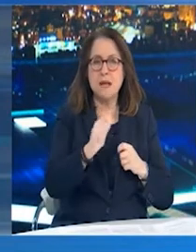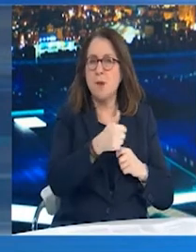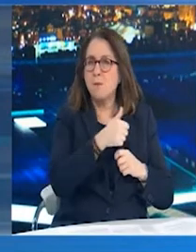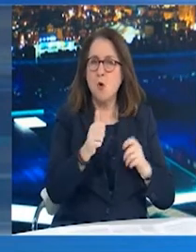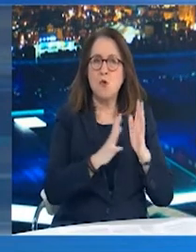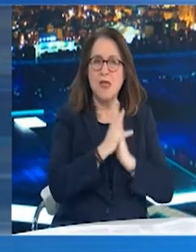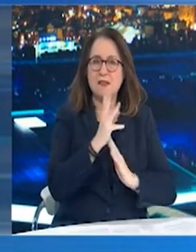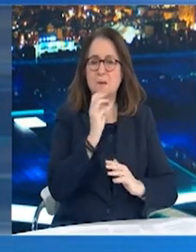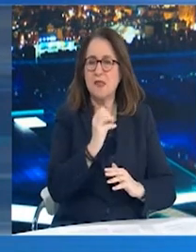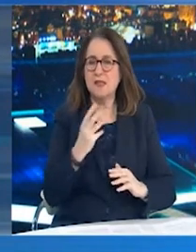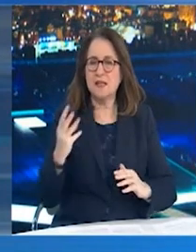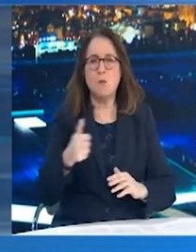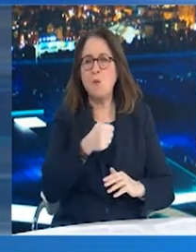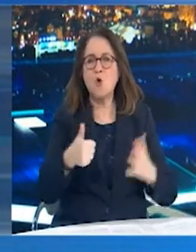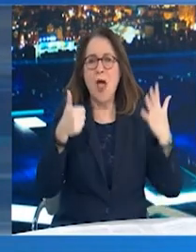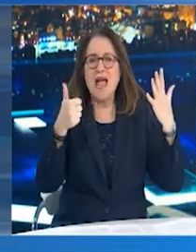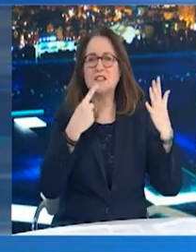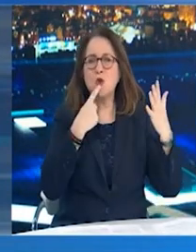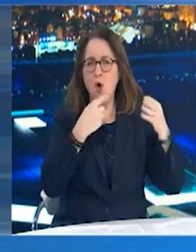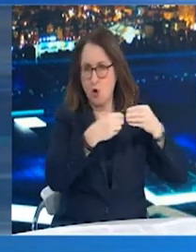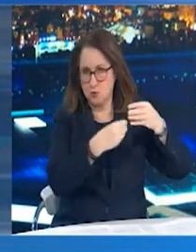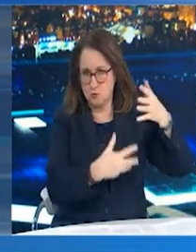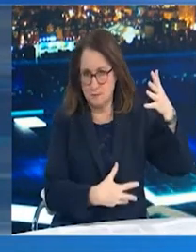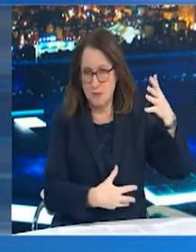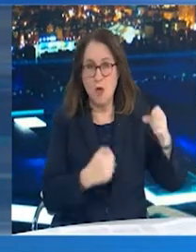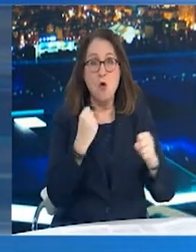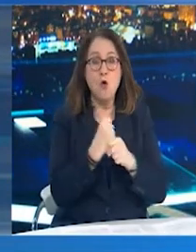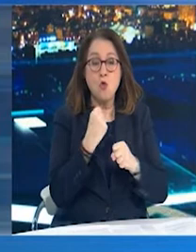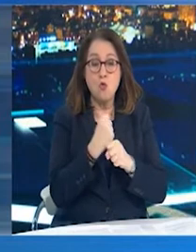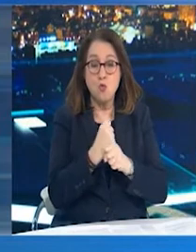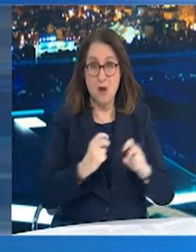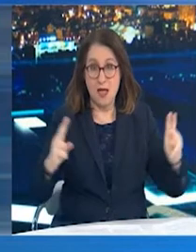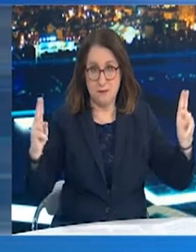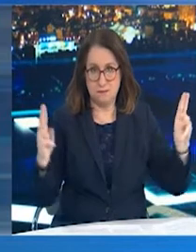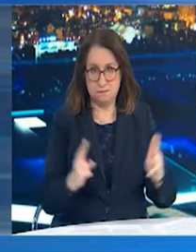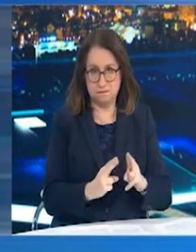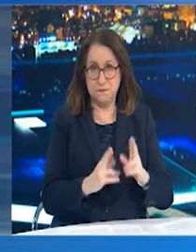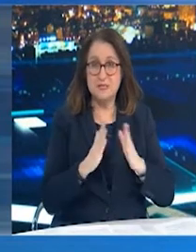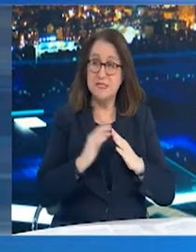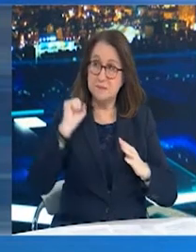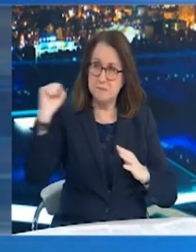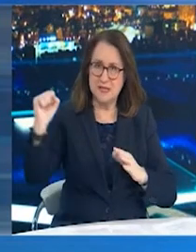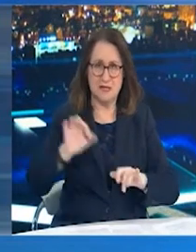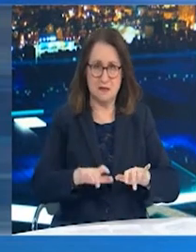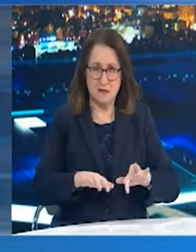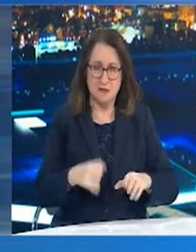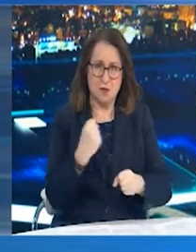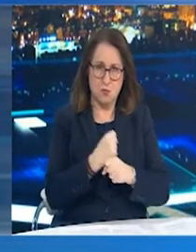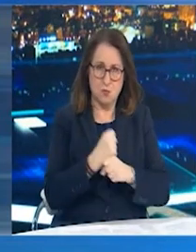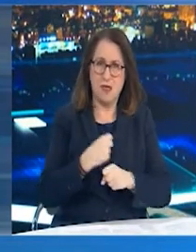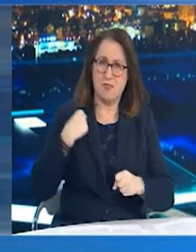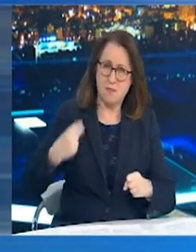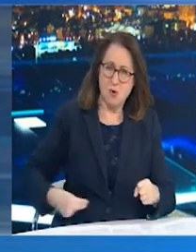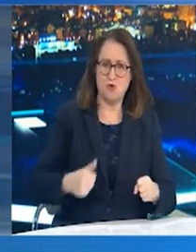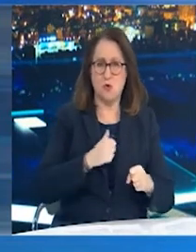6 λόγους. Εργασία με το ελάχιστο δυνατό προσωπικό, εκπεριτροπή τηλεργασία σε ιδιωτικό και δημόσιο τομέα.